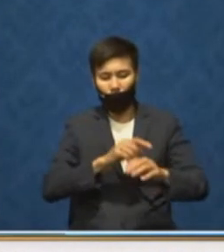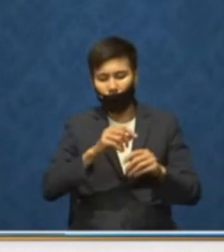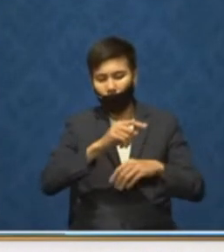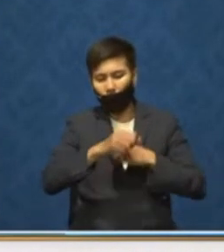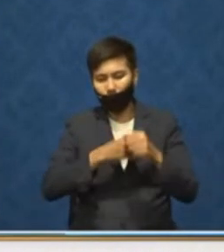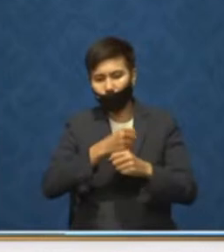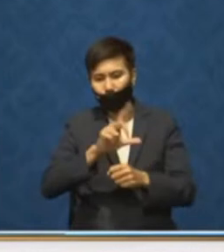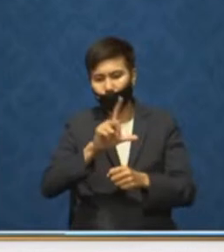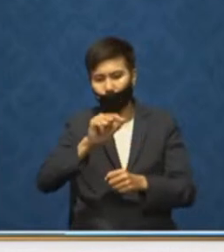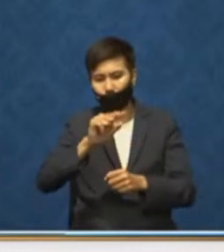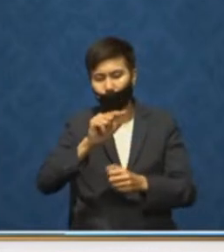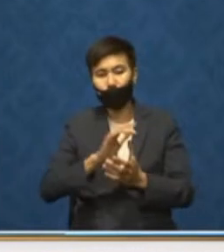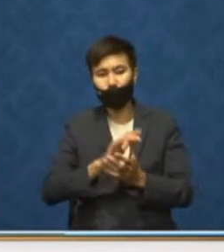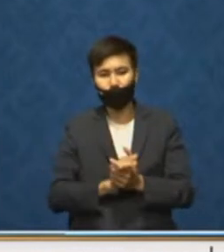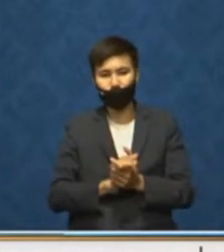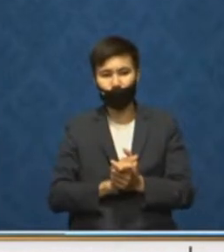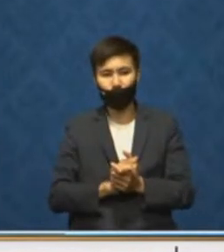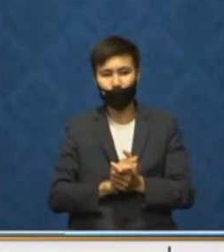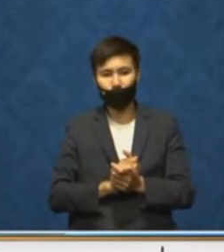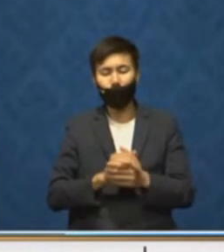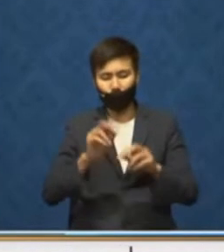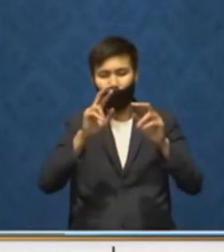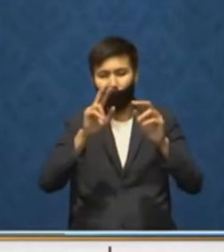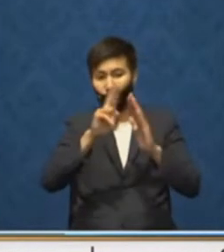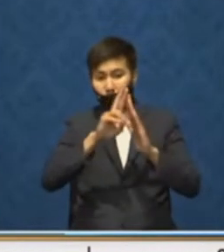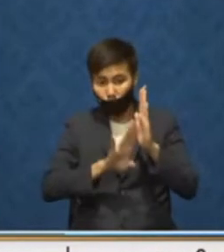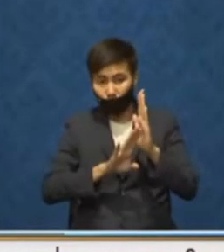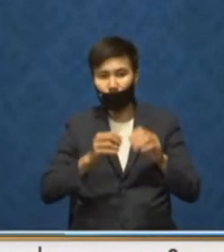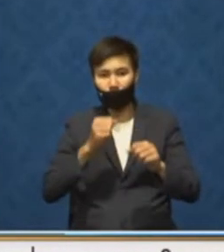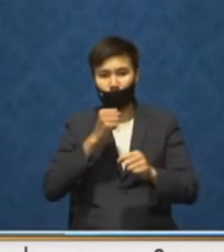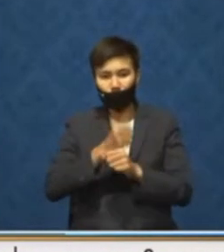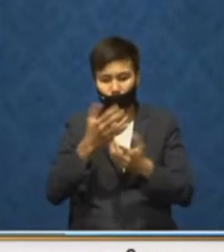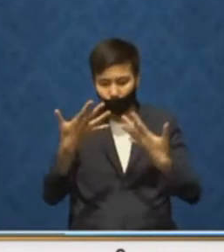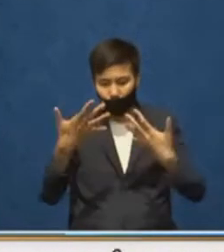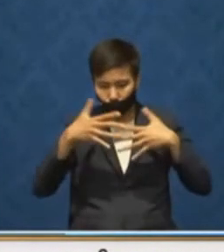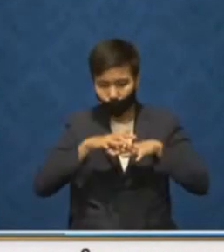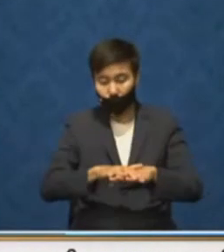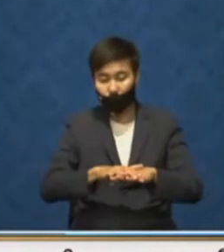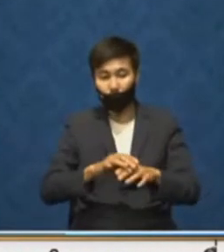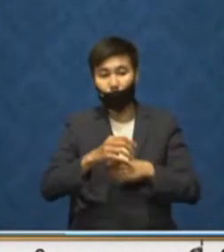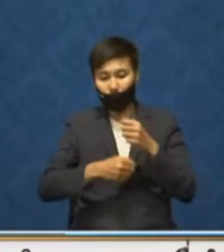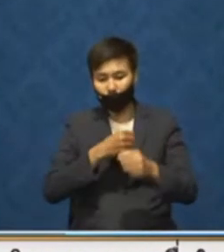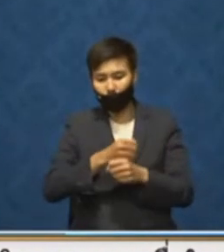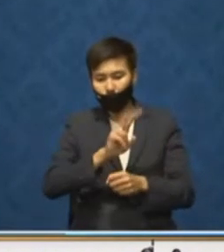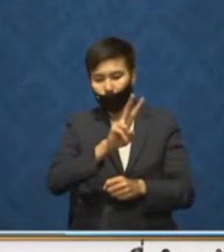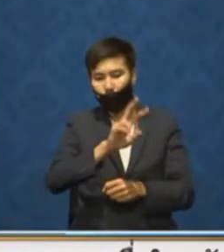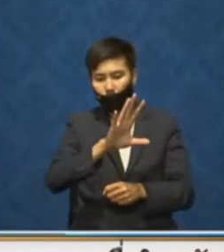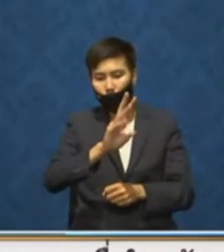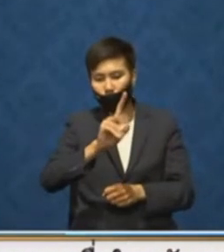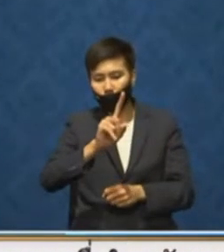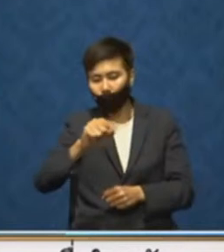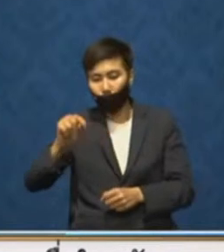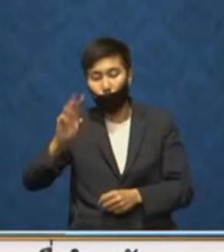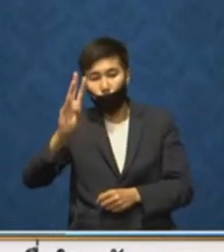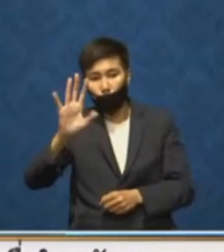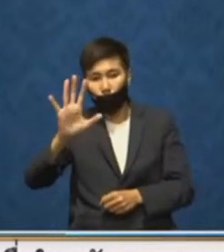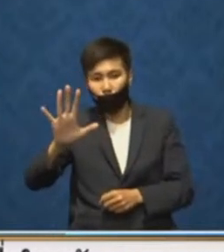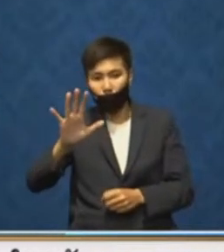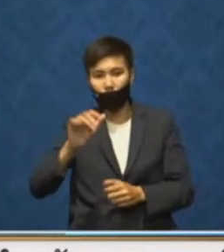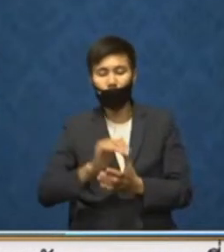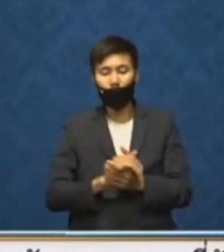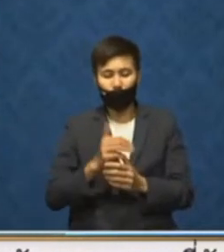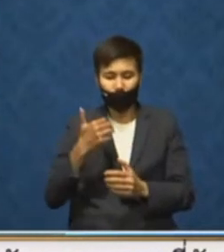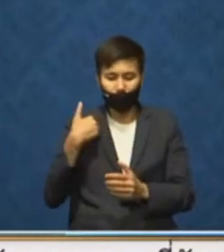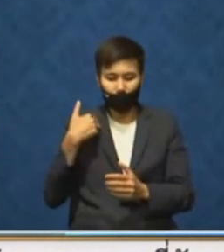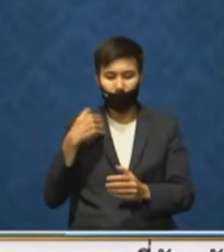ของการบริหารจัดการแต่ก่อนนั้นทั้งระบบนะครับอย่างบูรณาการและช่วงพี่ 6165นั้นมีผลการรายงานทั่วประเทศดังต่อ